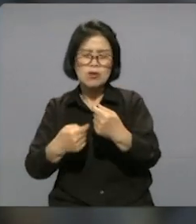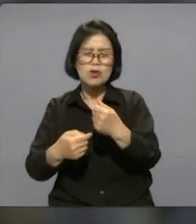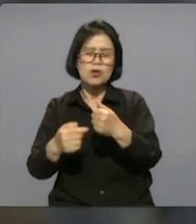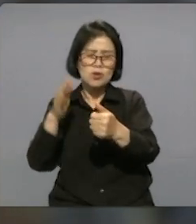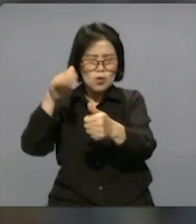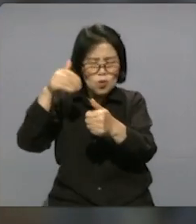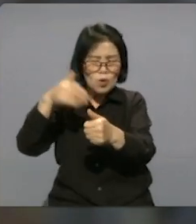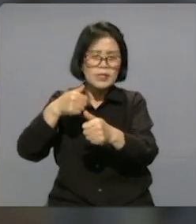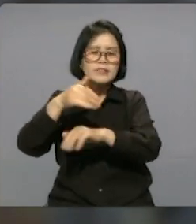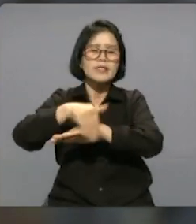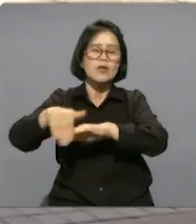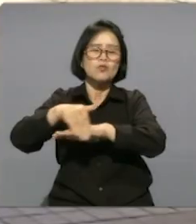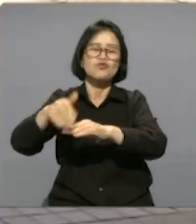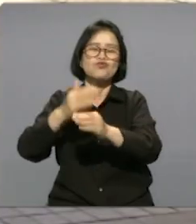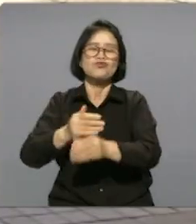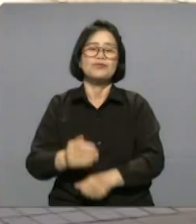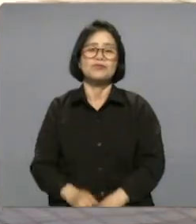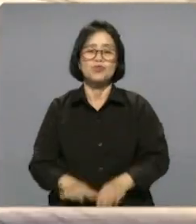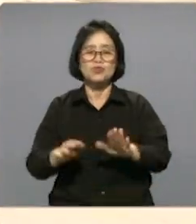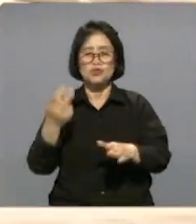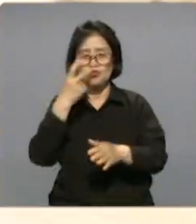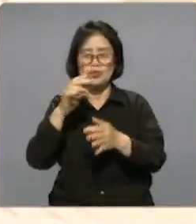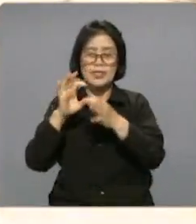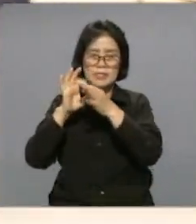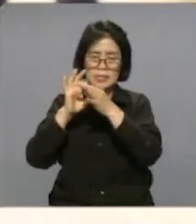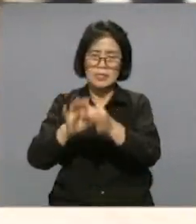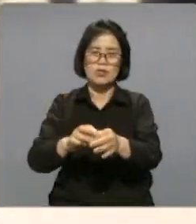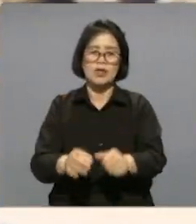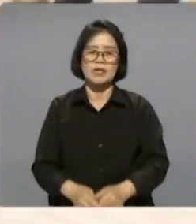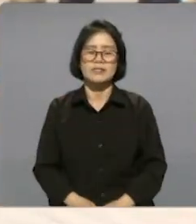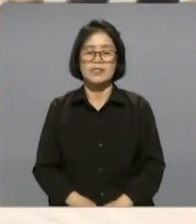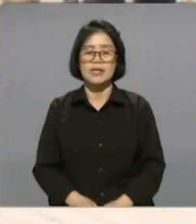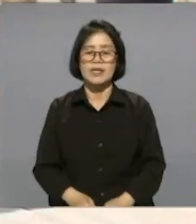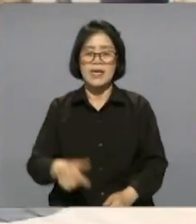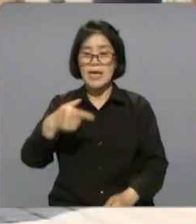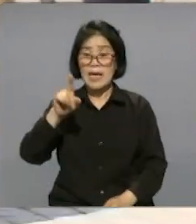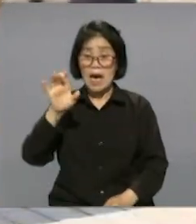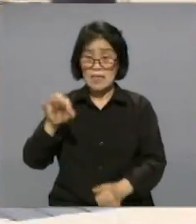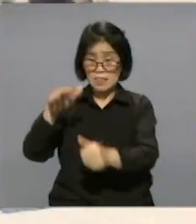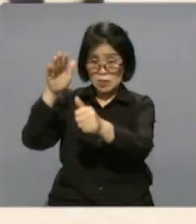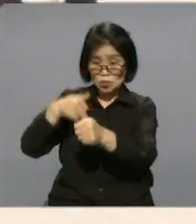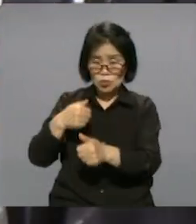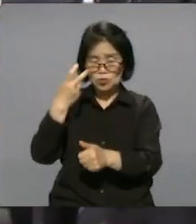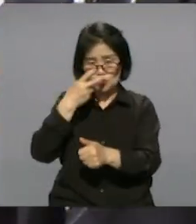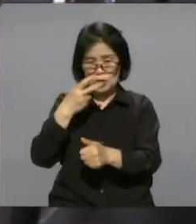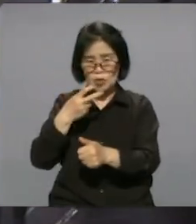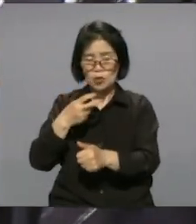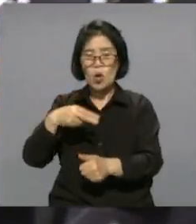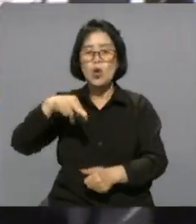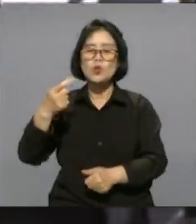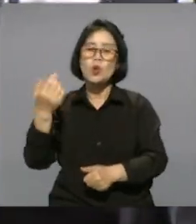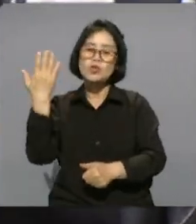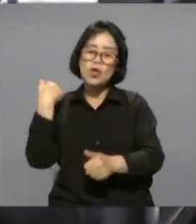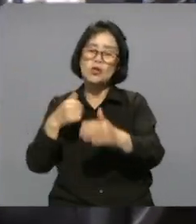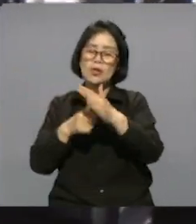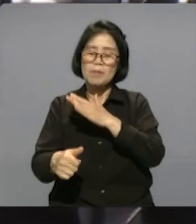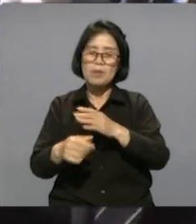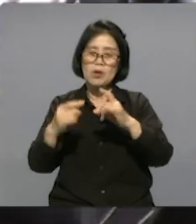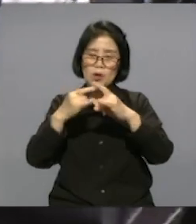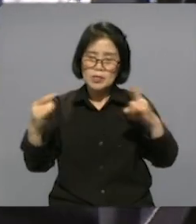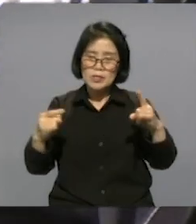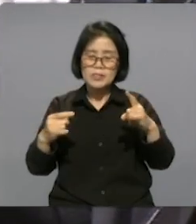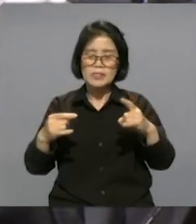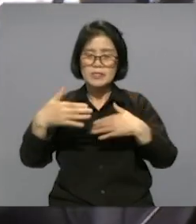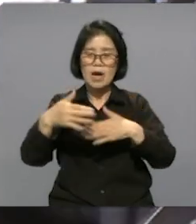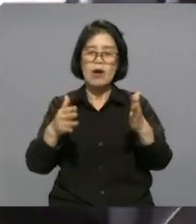이유입니다. 오늘도 수사를 이어간 검찰은 강 씨를 소환 조사하고 송 전 대표 경선 캠프 지역